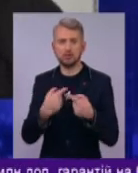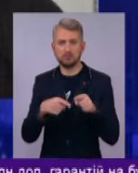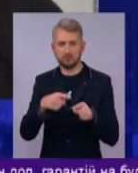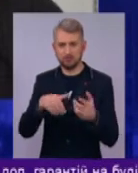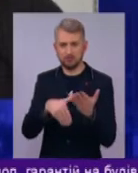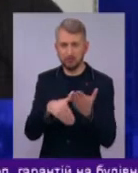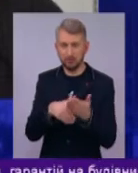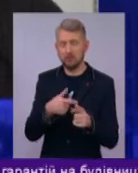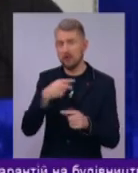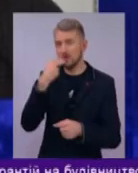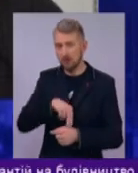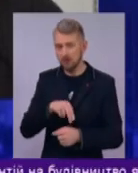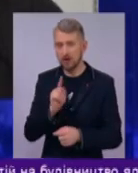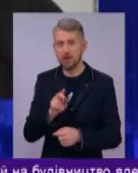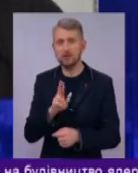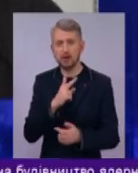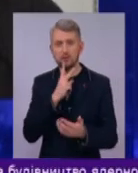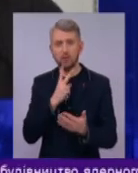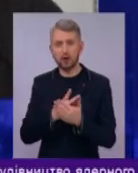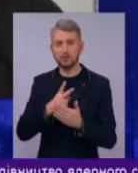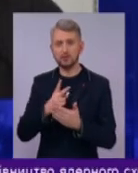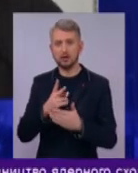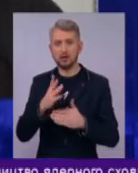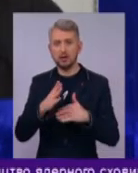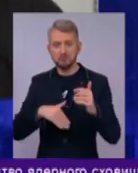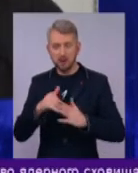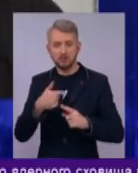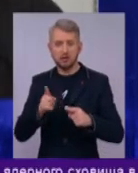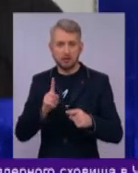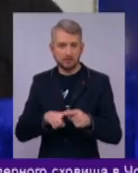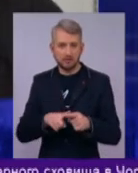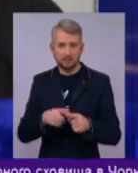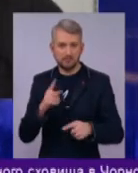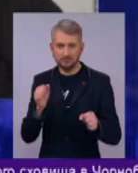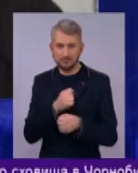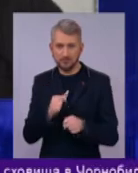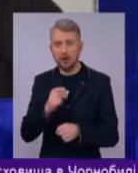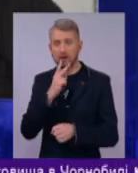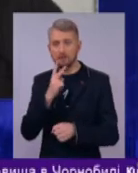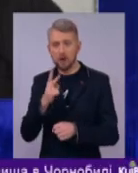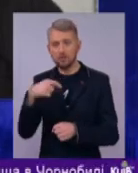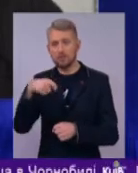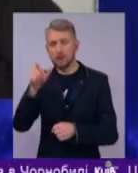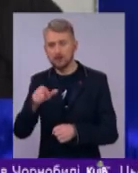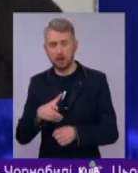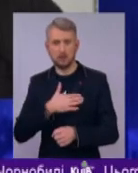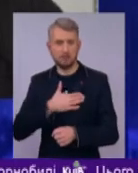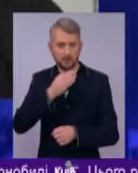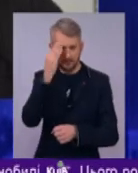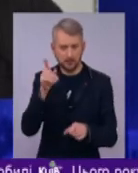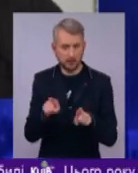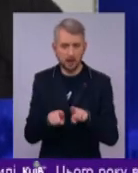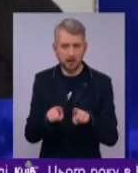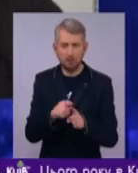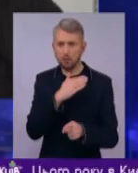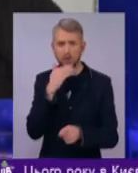було б, звичайно, краще. Але, як показує ситуація, це навряд чи можливо. Бачення президента... Власне, і моє бачення так само, і